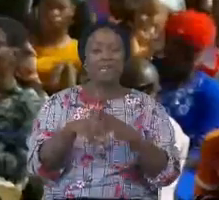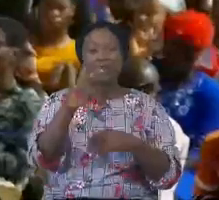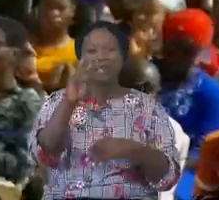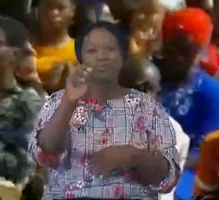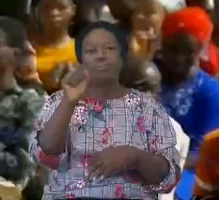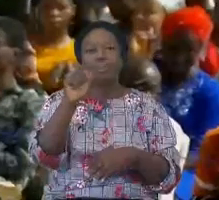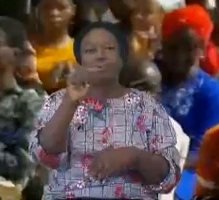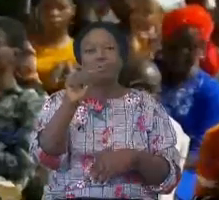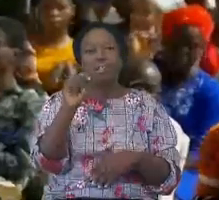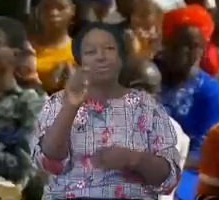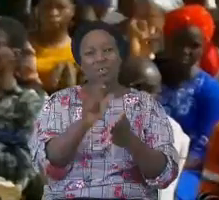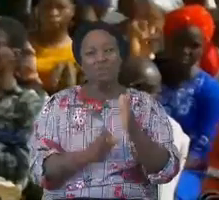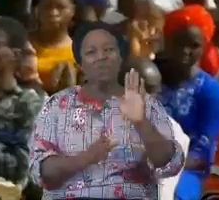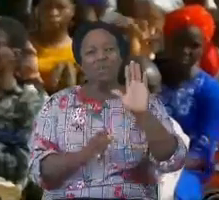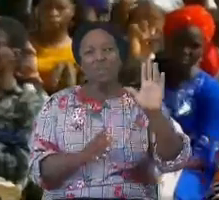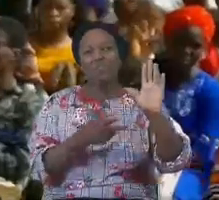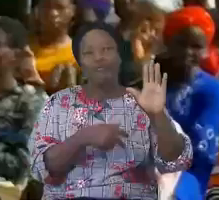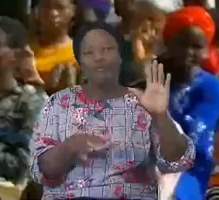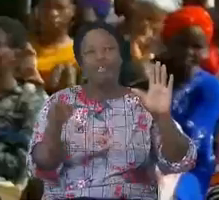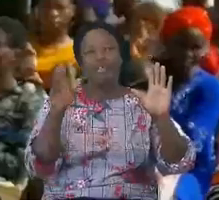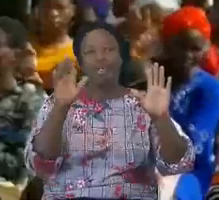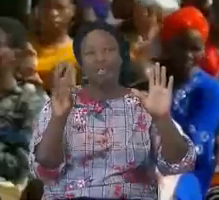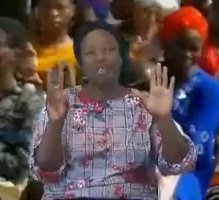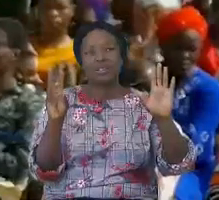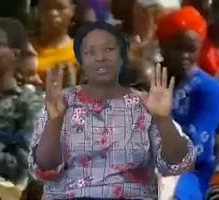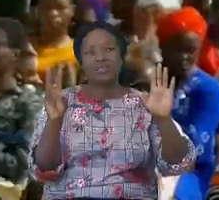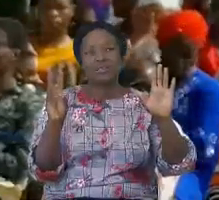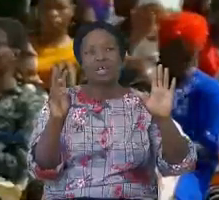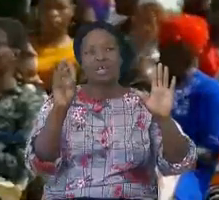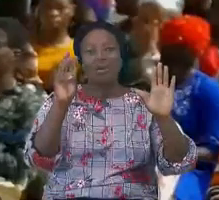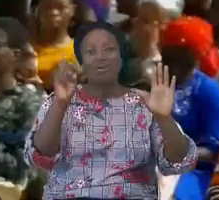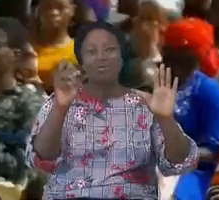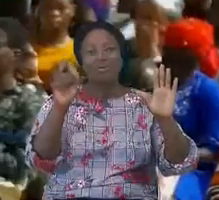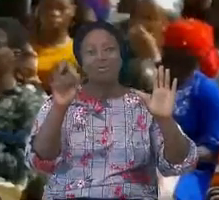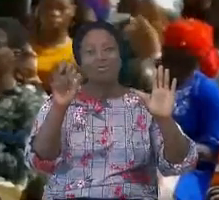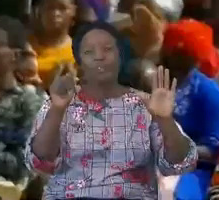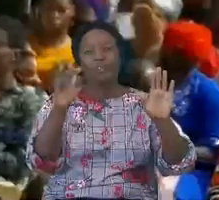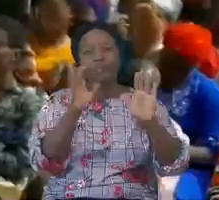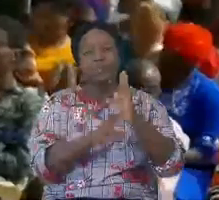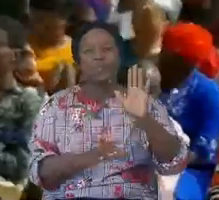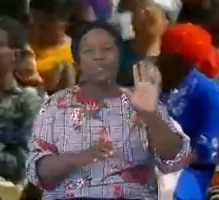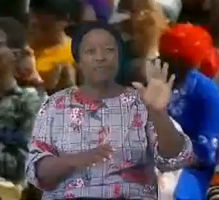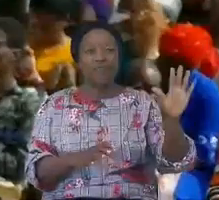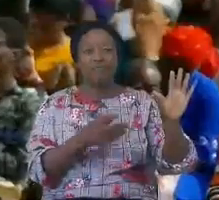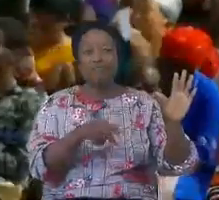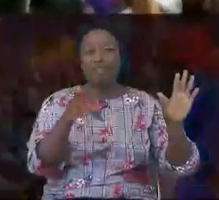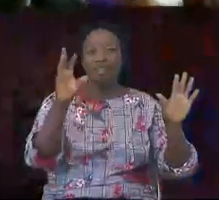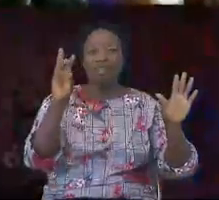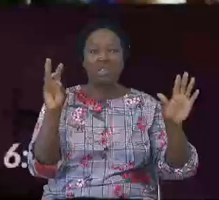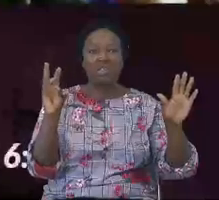et qu'il prenne l'eau de la vie gratuitement. En Matthieu 5, verset 6.